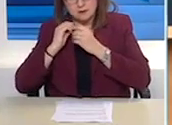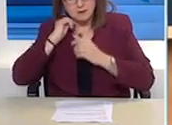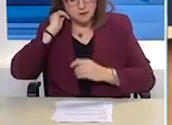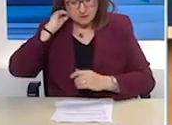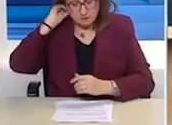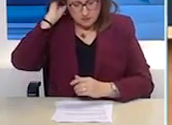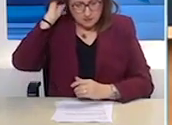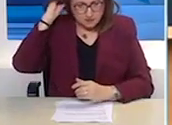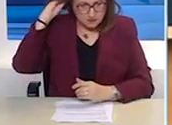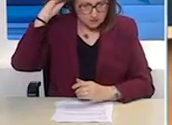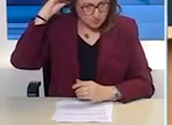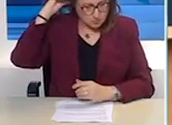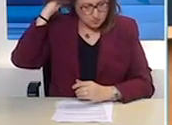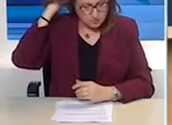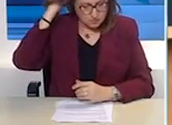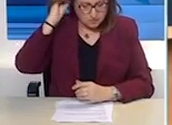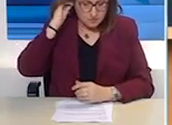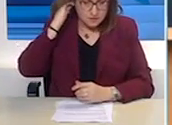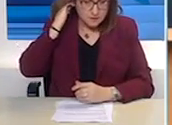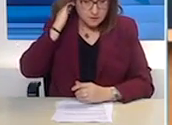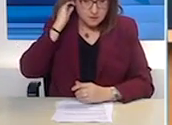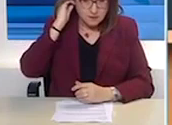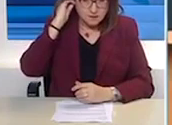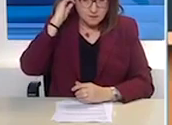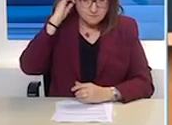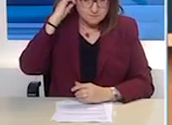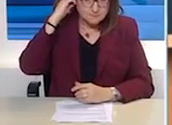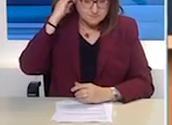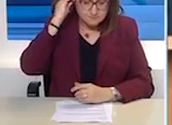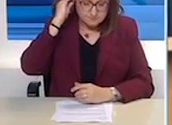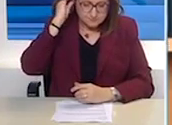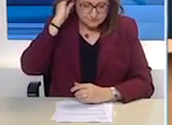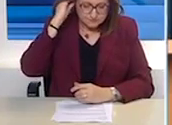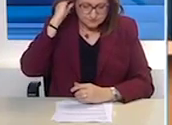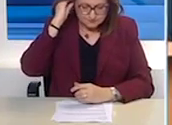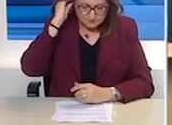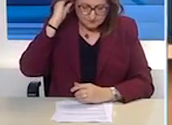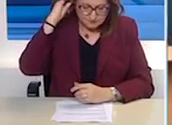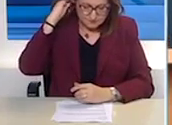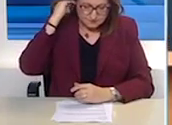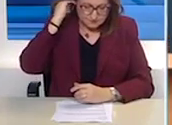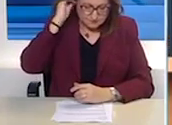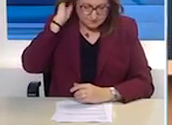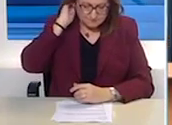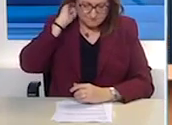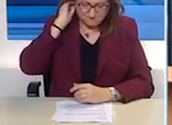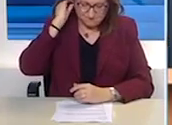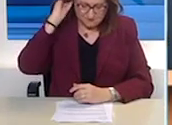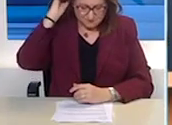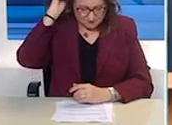απαγόρευση κυκλοφορίας. Ξέρουμε τις πρώτες επιπτώσεις σε επίπεδο διασποράς. Βλέπετε ίσως να μειώνεται η καμπύλη.